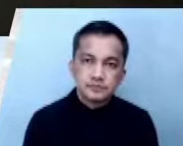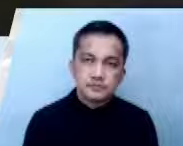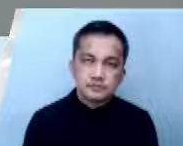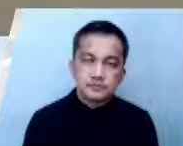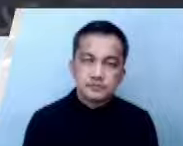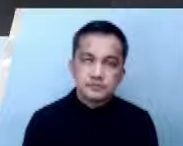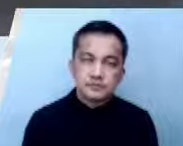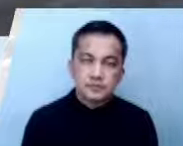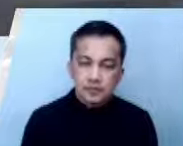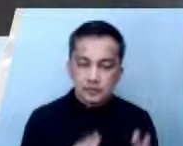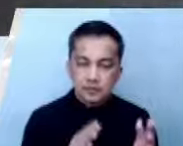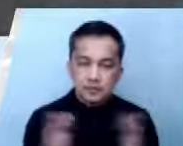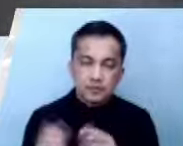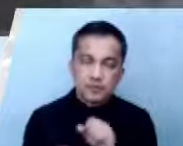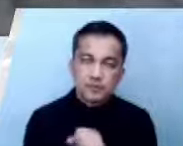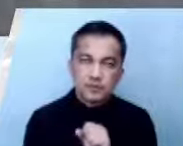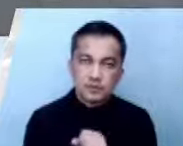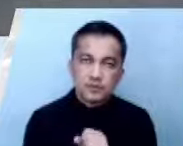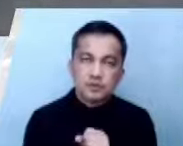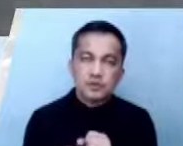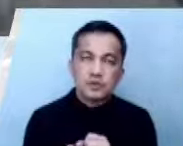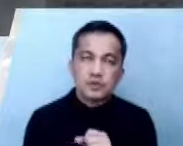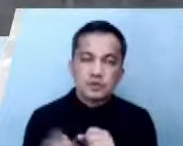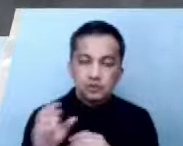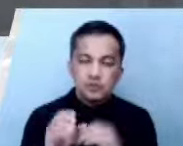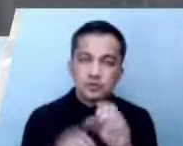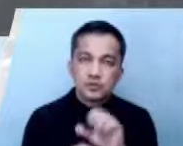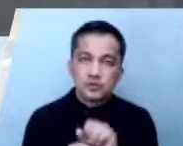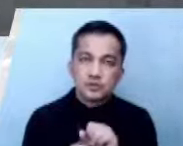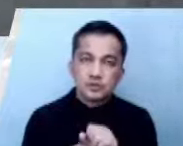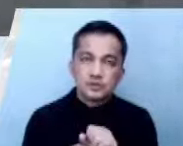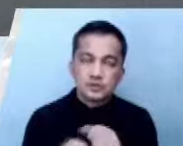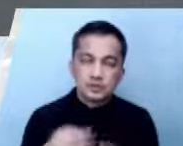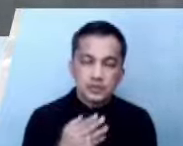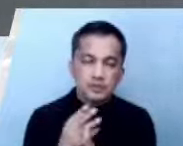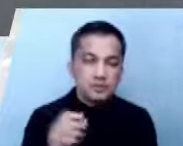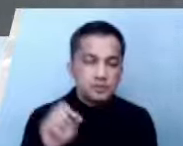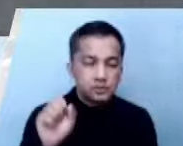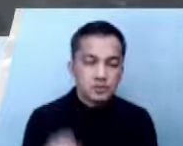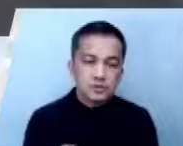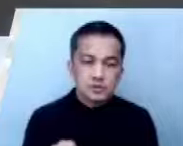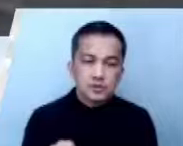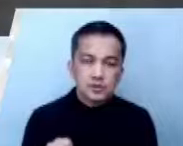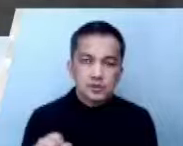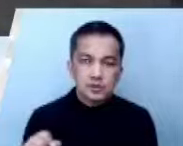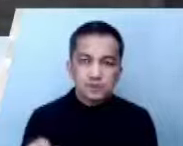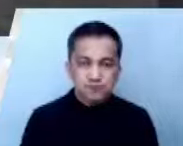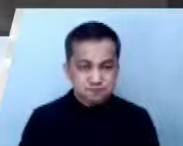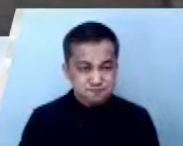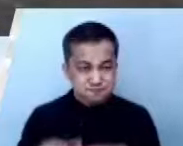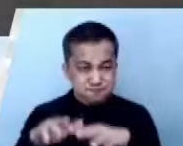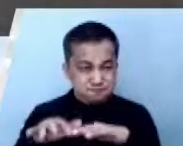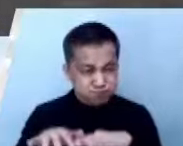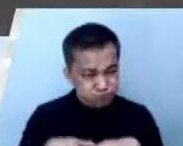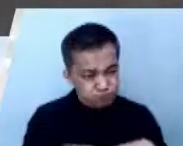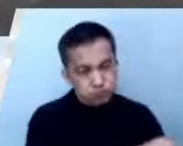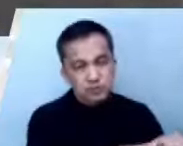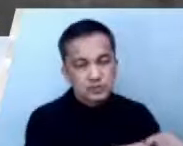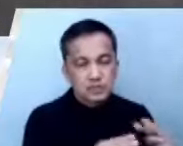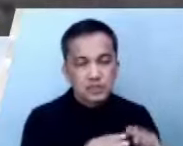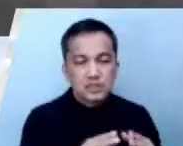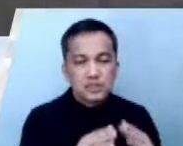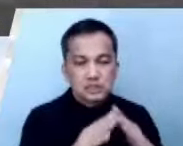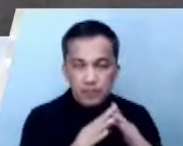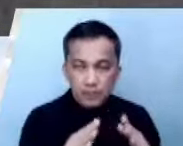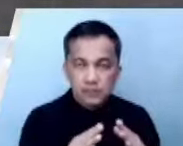Naantala ang trabaho ng ilang construction workers sa Bansalan, Davao del Sur nang rumagasa ang baha sa loob ng kanilang bunkhouse. Umapaw